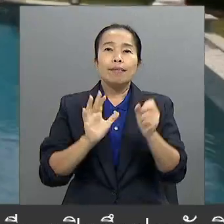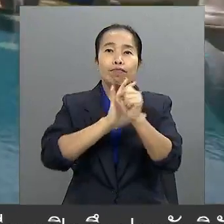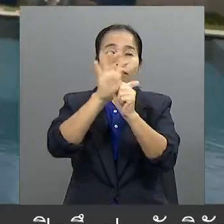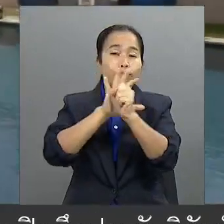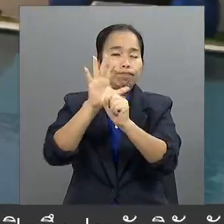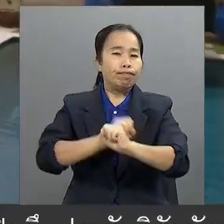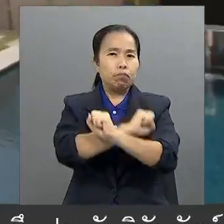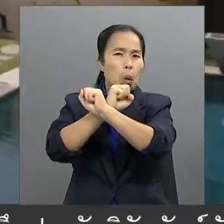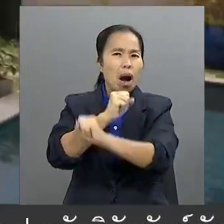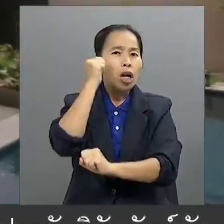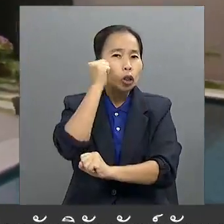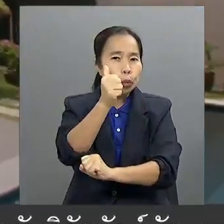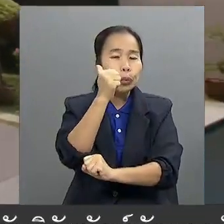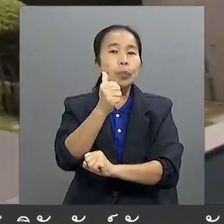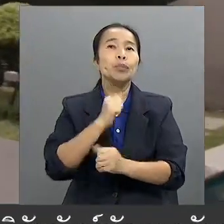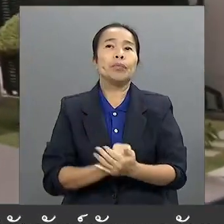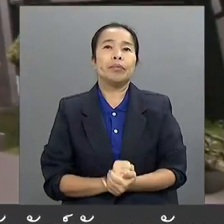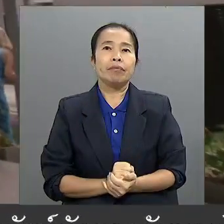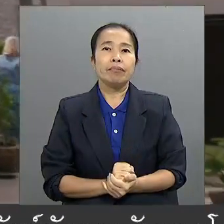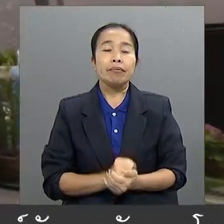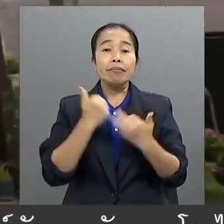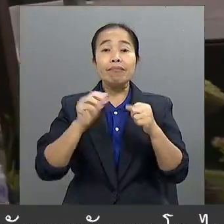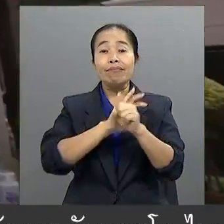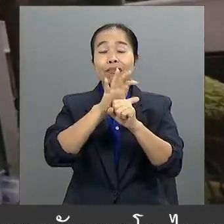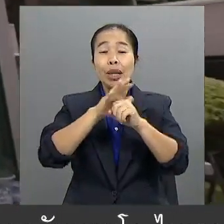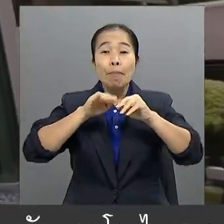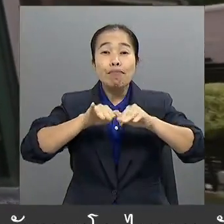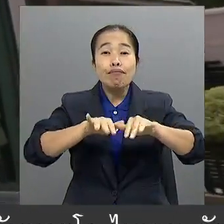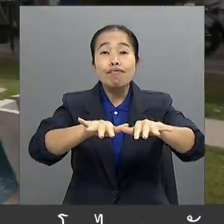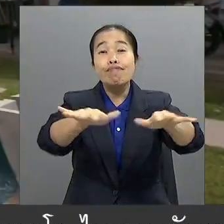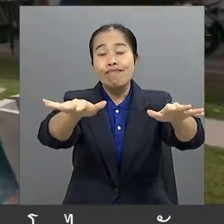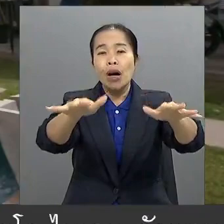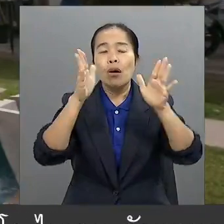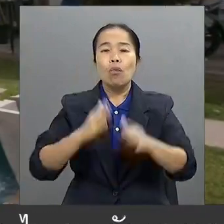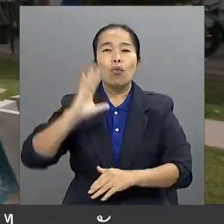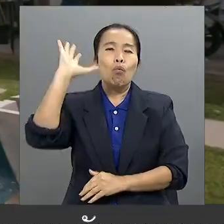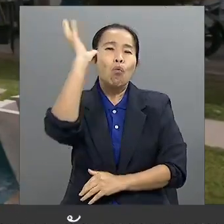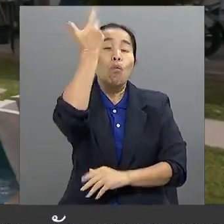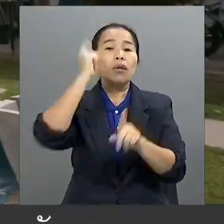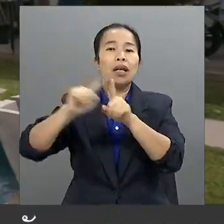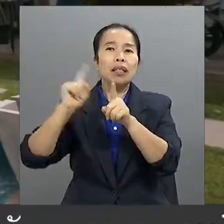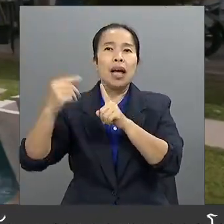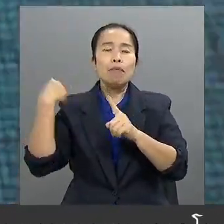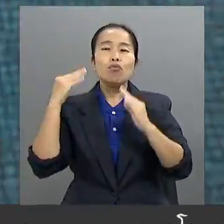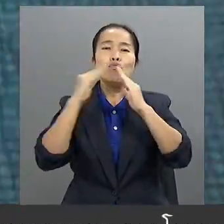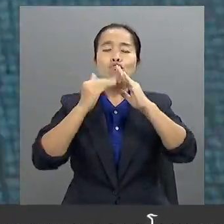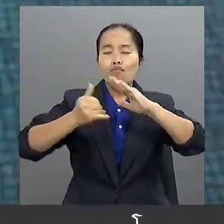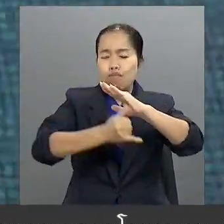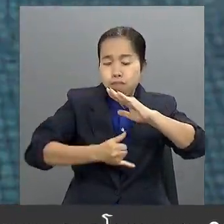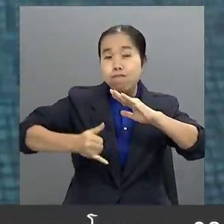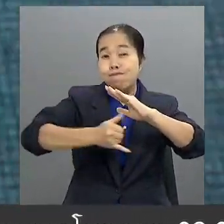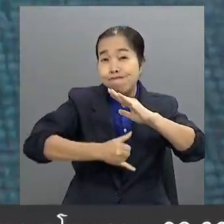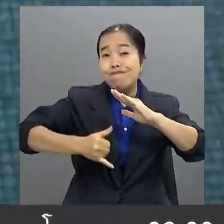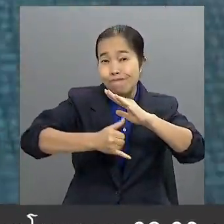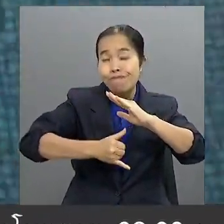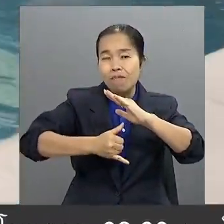here. หลังการแพร่ระบาดของโควิด-19 ที่คนทั่วโลกต้องเจอกับการล็อกดาวน์และรักษาระยะห่างการมีสระว่